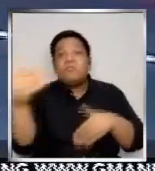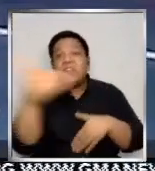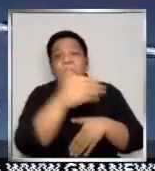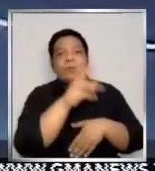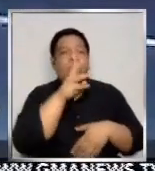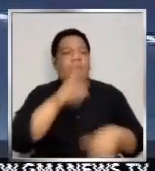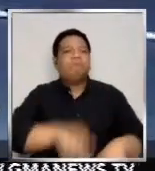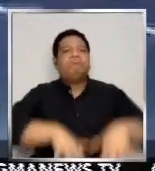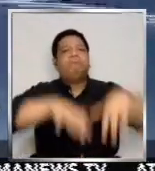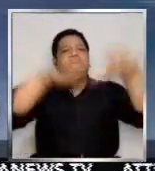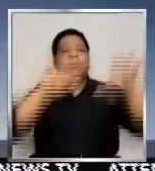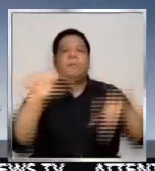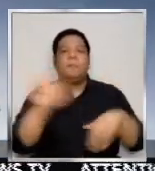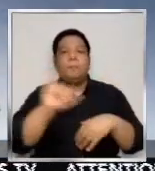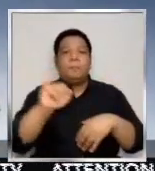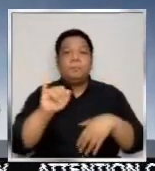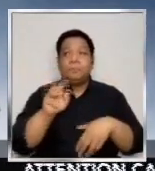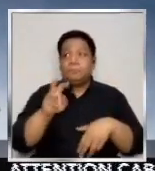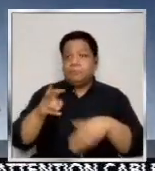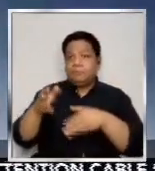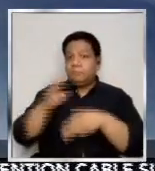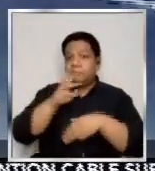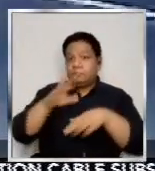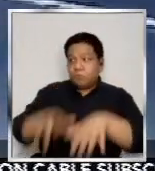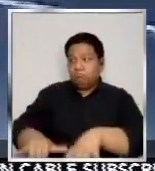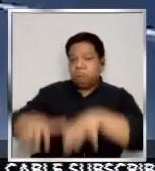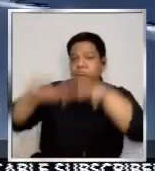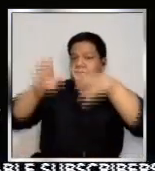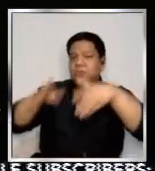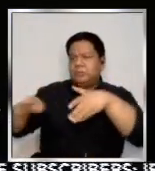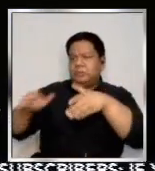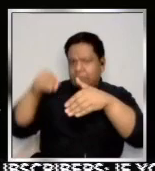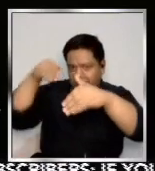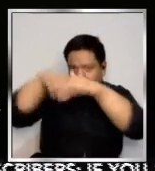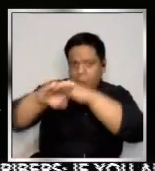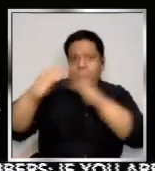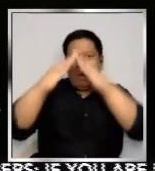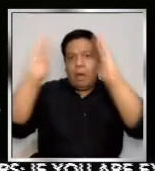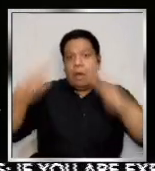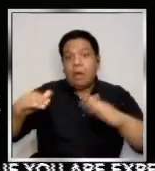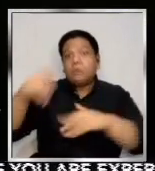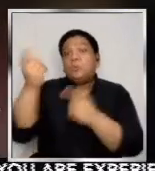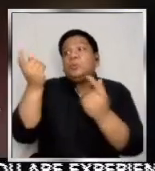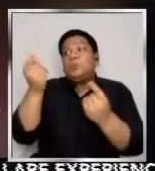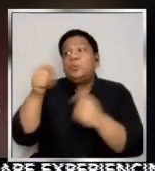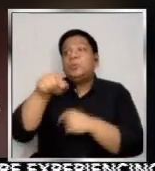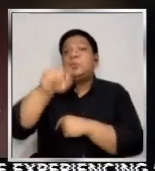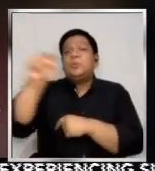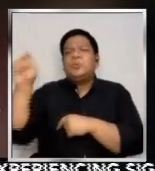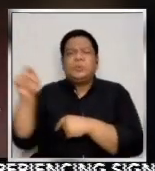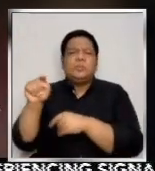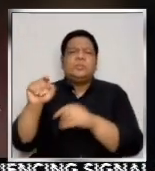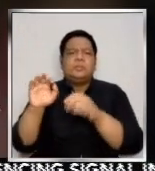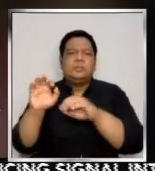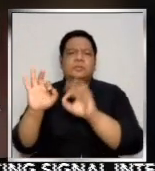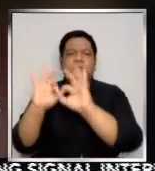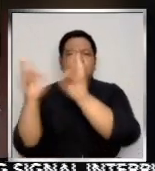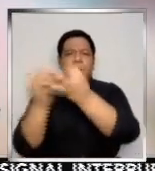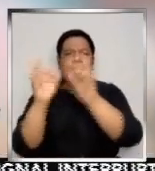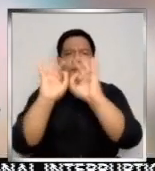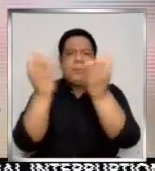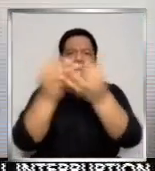Umapaw din sa kalsada ang tubig mula sa sapa at pumasok sa mga bahay kaya kinailangang i-rescue ang ilang mga residenteng na trap sa kanilang mga